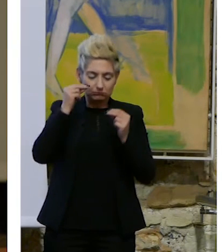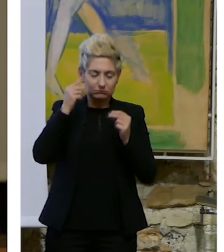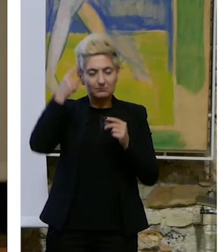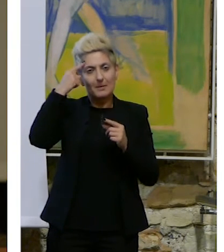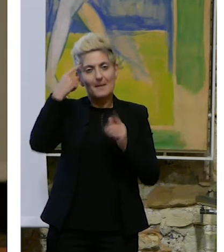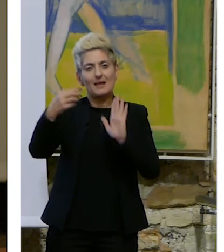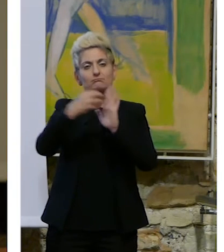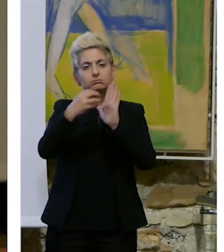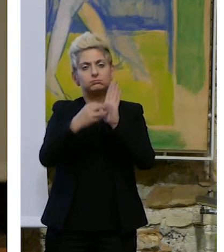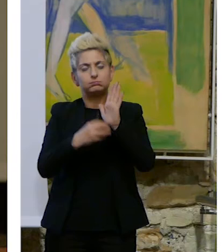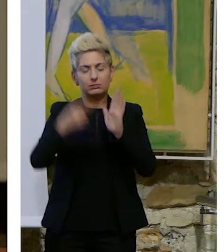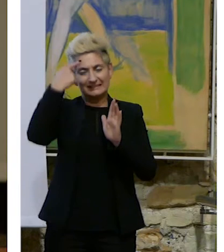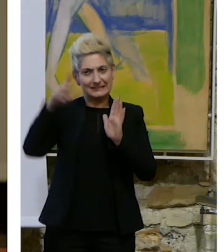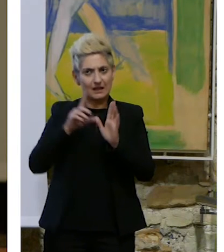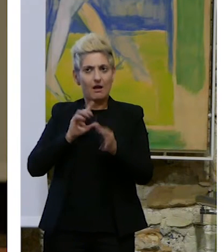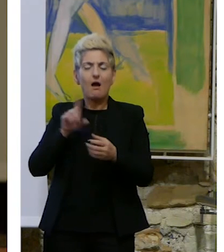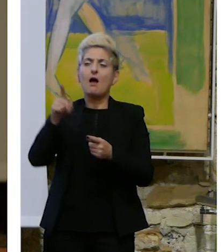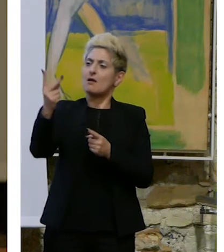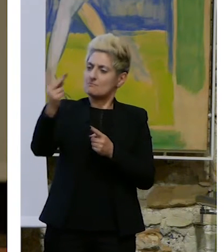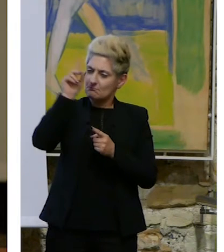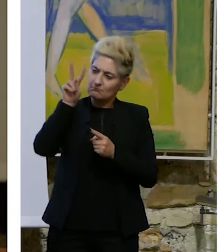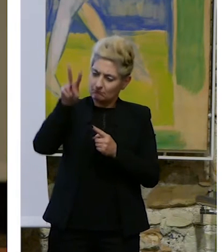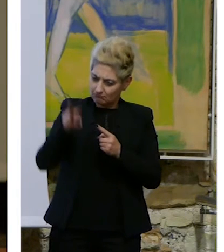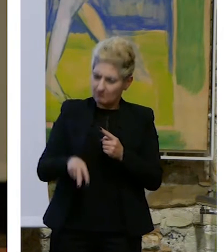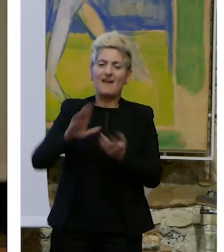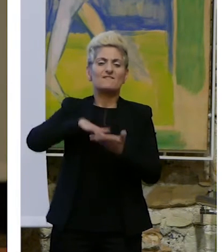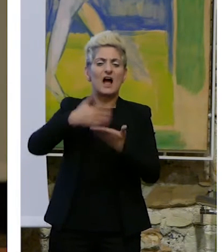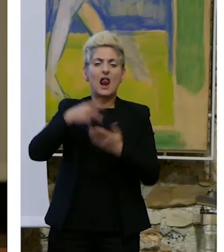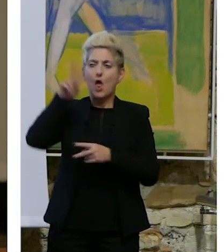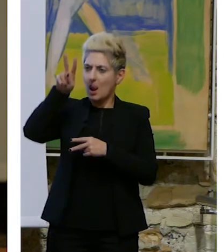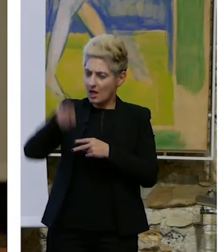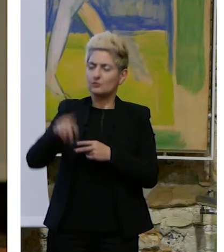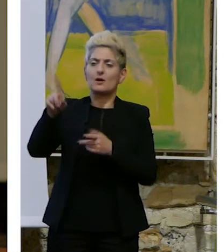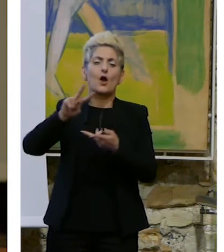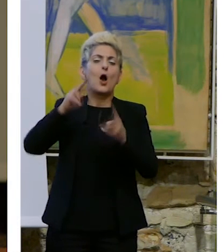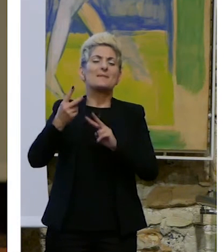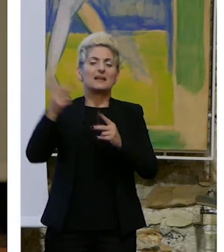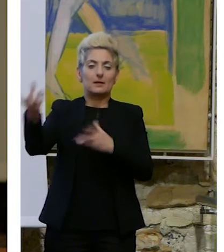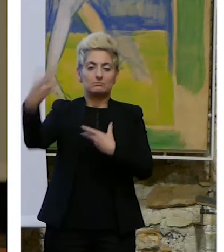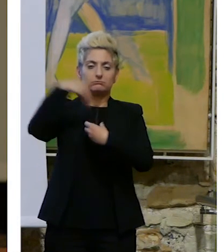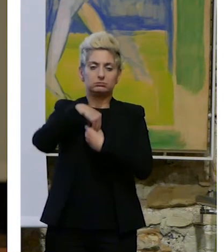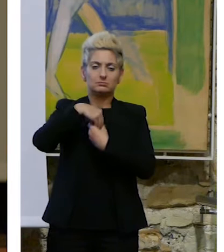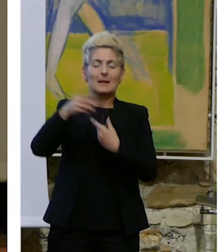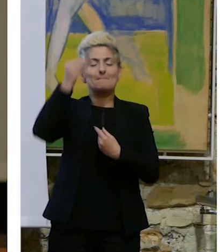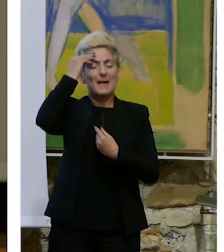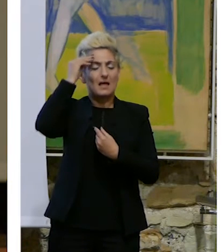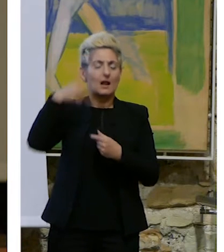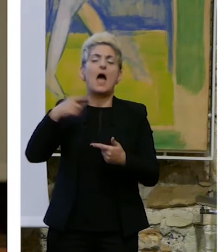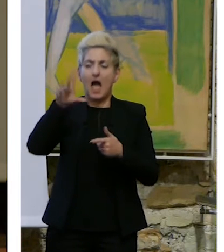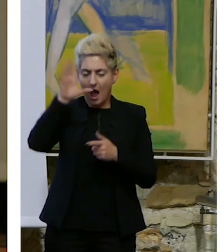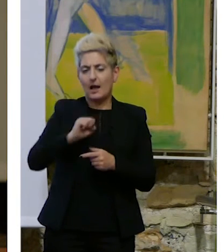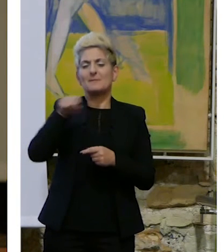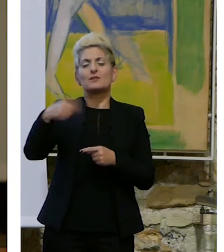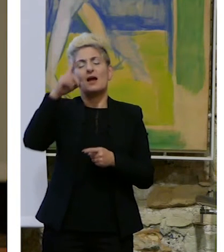imparata, gli dà un valore di lettura interpretativa attraverso la sua semantica imparata e mi fa capire che